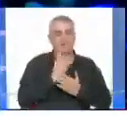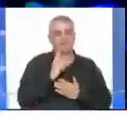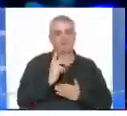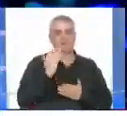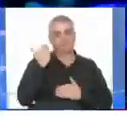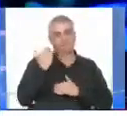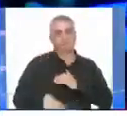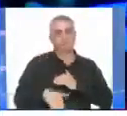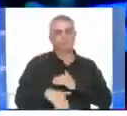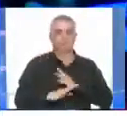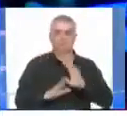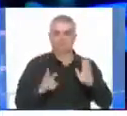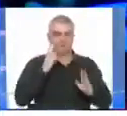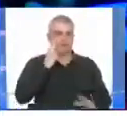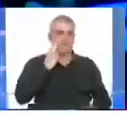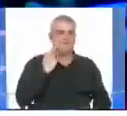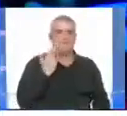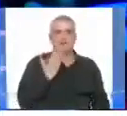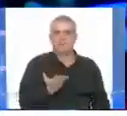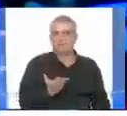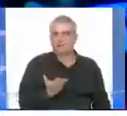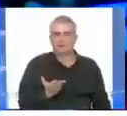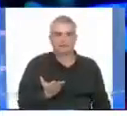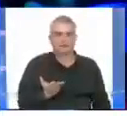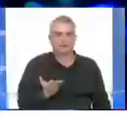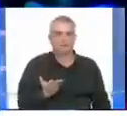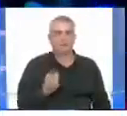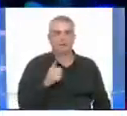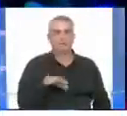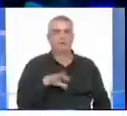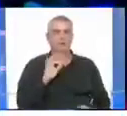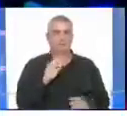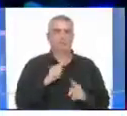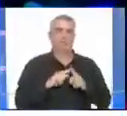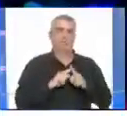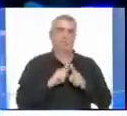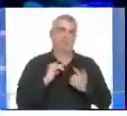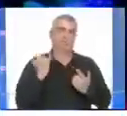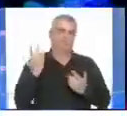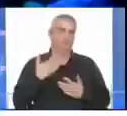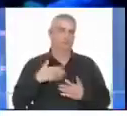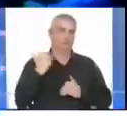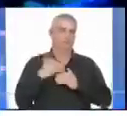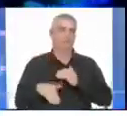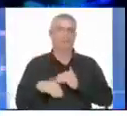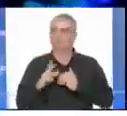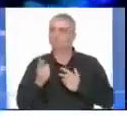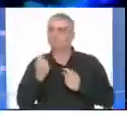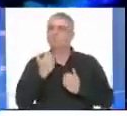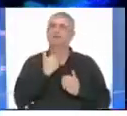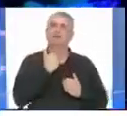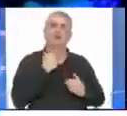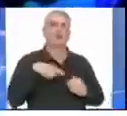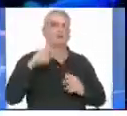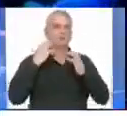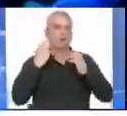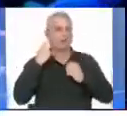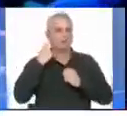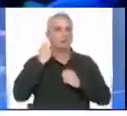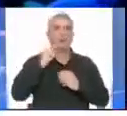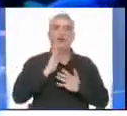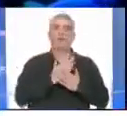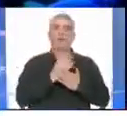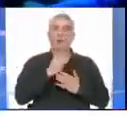לקטוע את הפרסה הזאת. הם מגלים סימנים כאלה. גם בהחלטה שלהם. כדי שהקהל ישמע בבקשה. גם